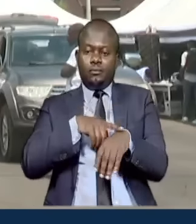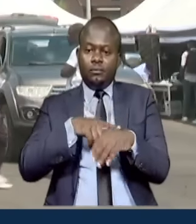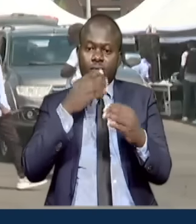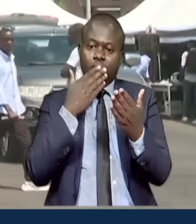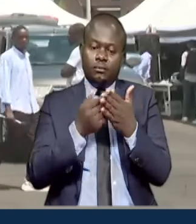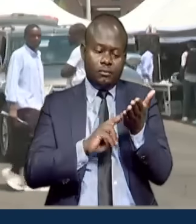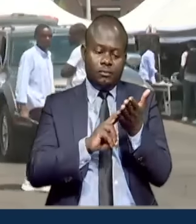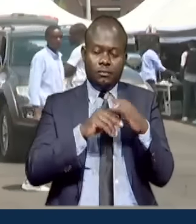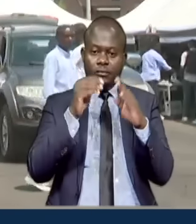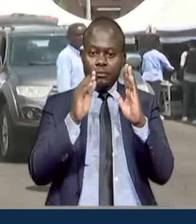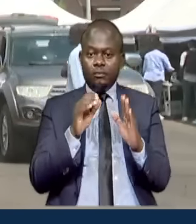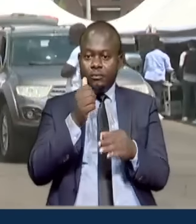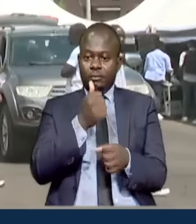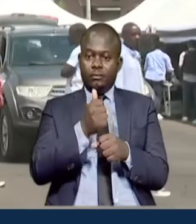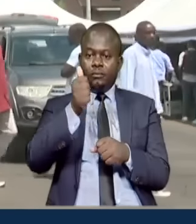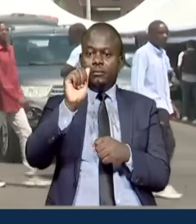byikorera kubona